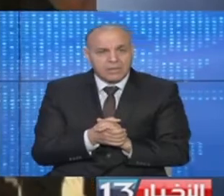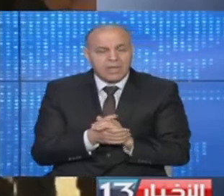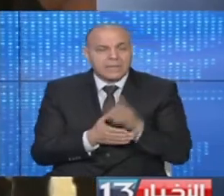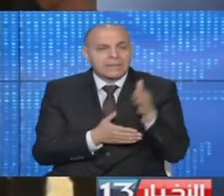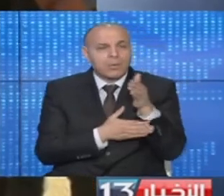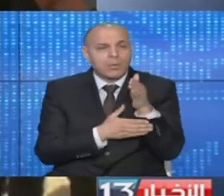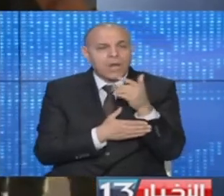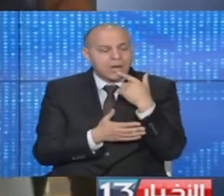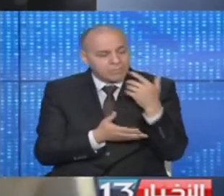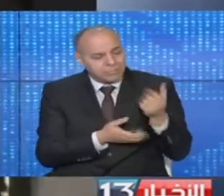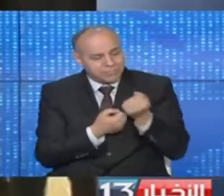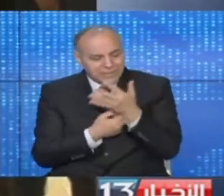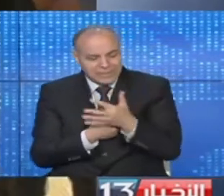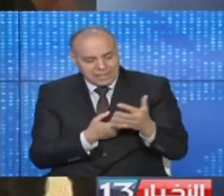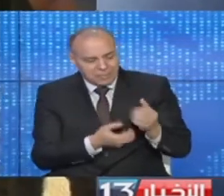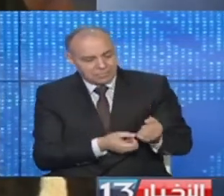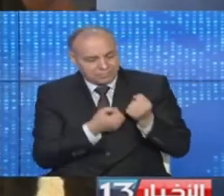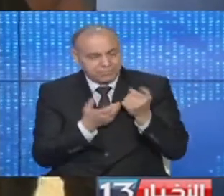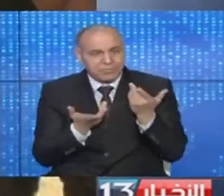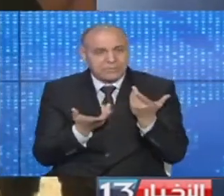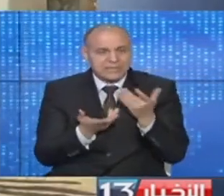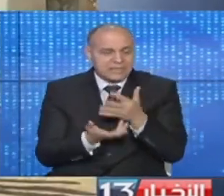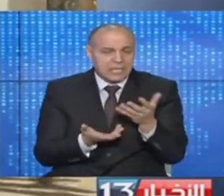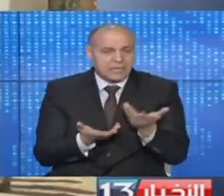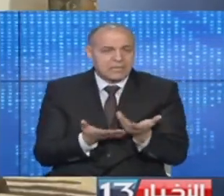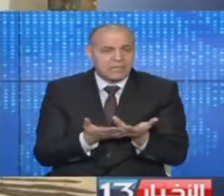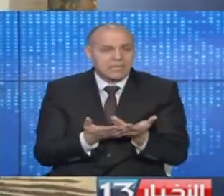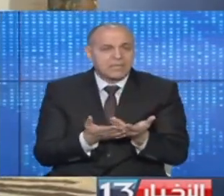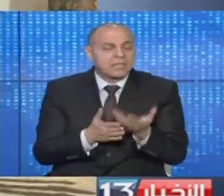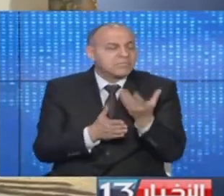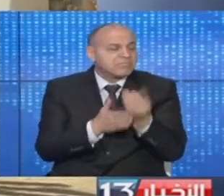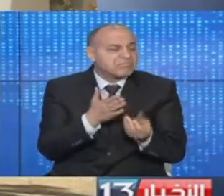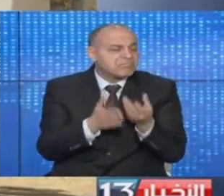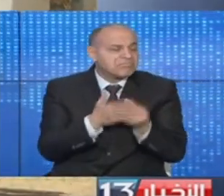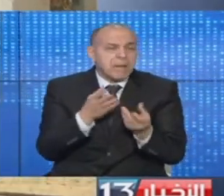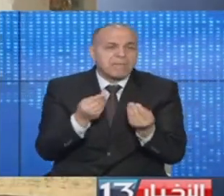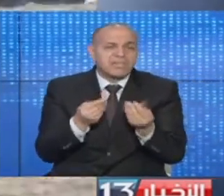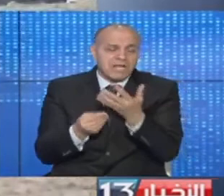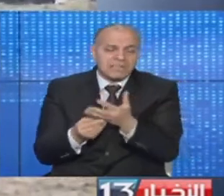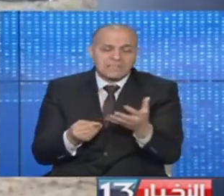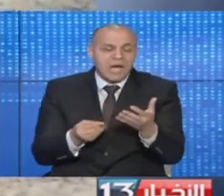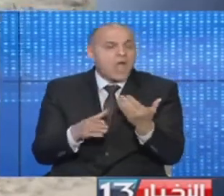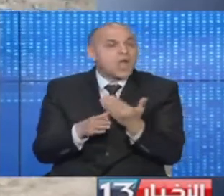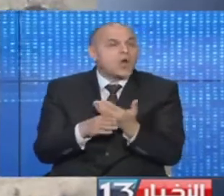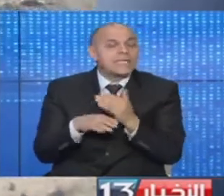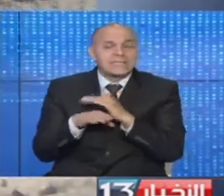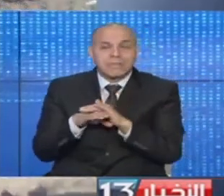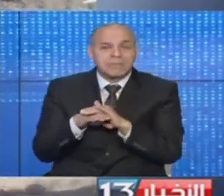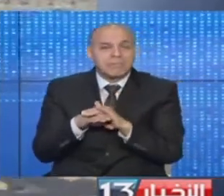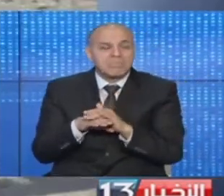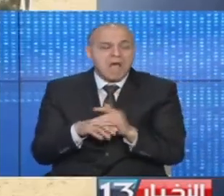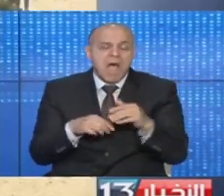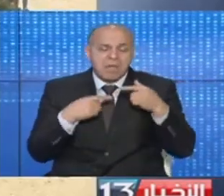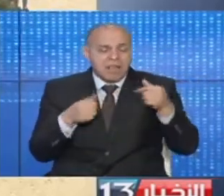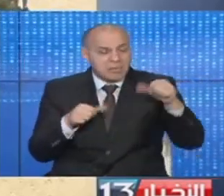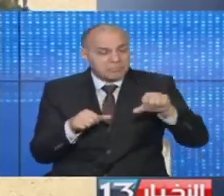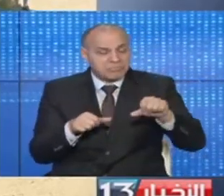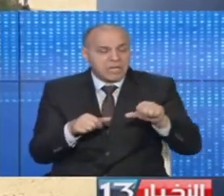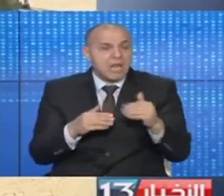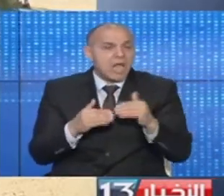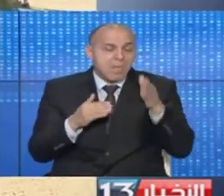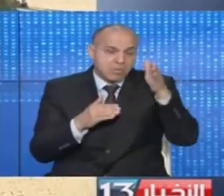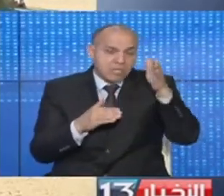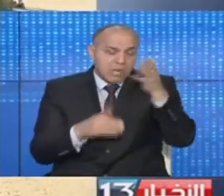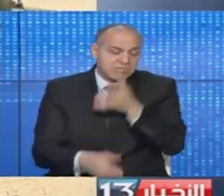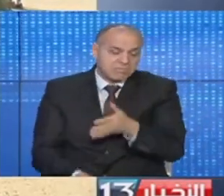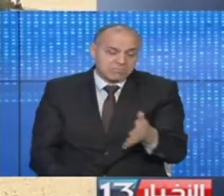الدولة تنقذ الذري وبيتهم صغار. فقدان المدارس لأبنائها قد تكون نتائجه وخيمة على